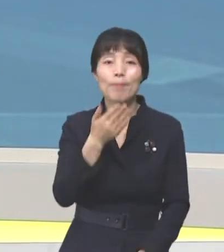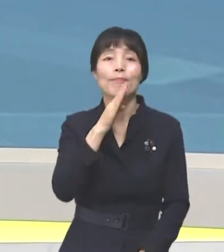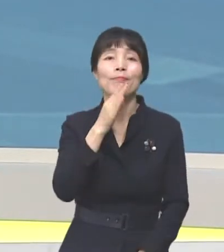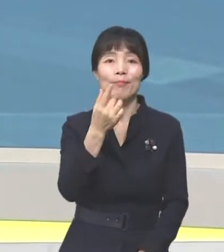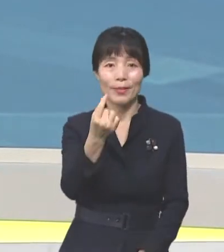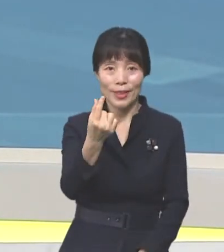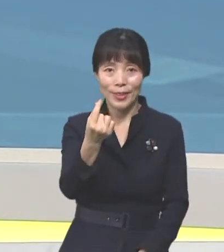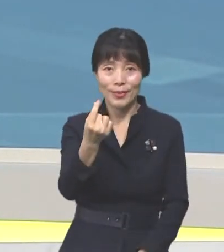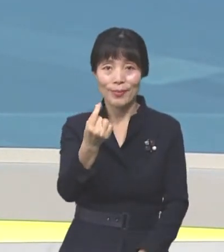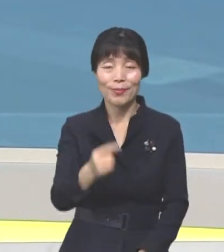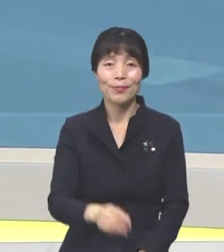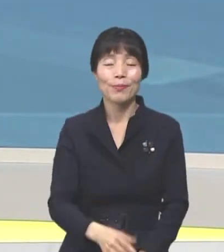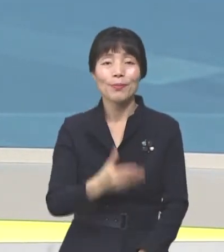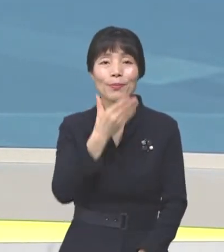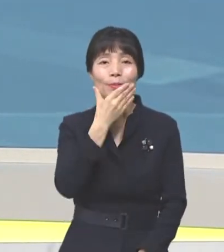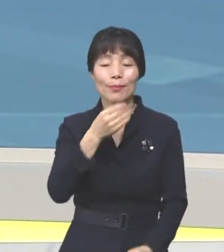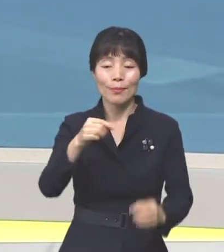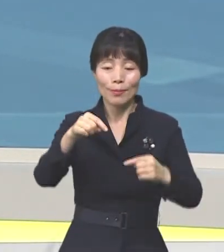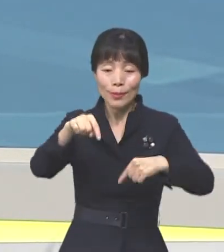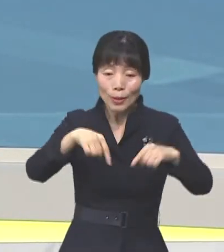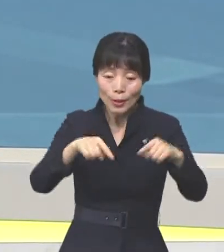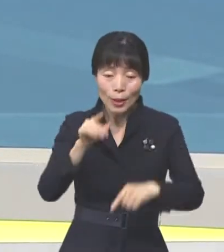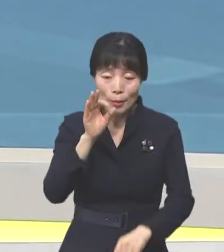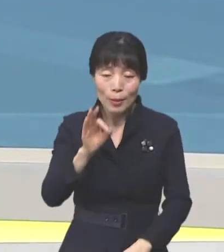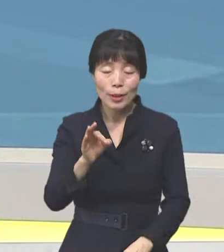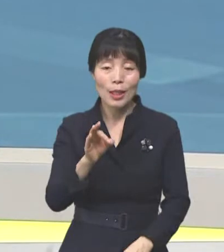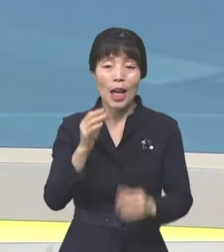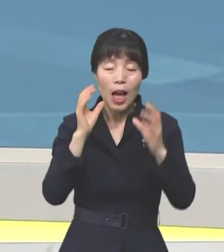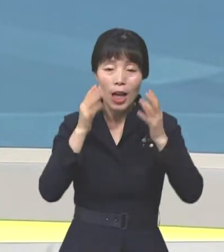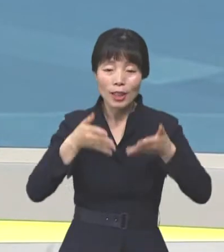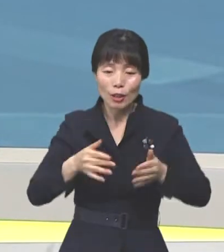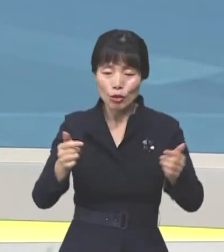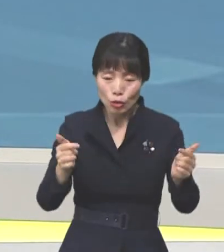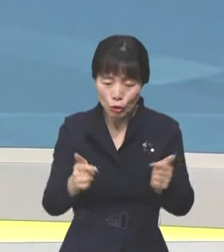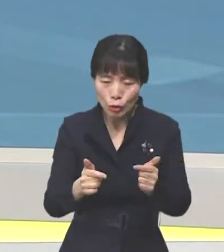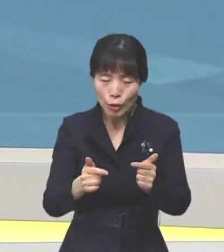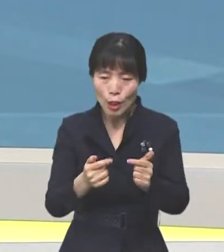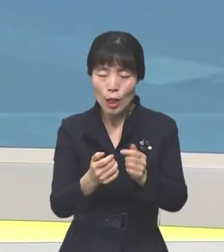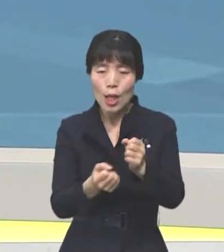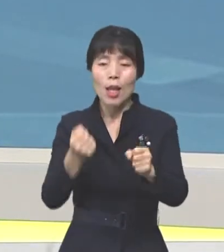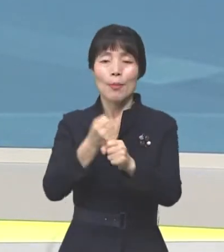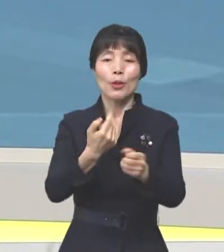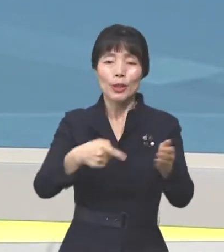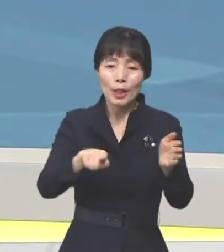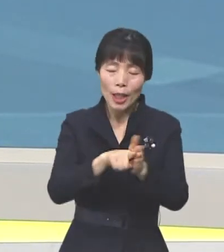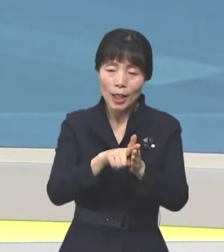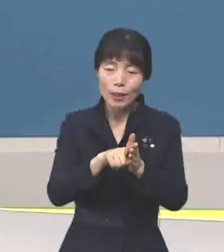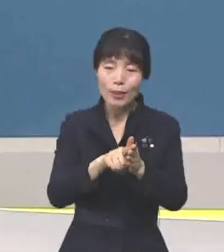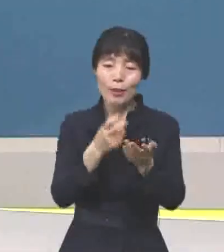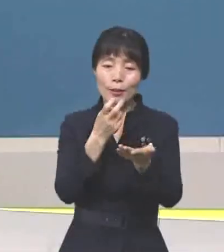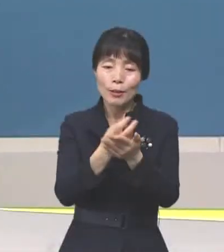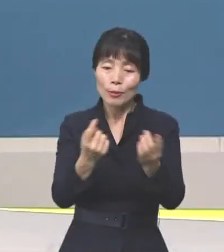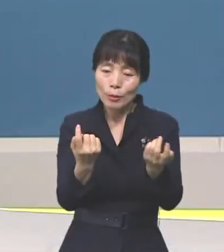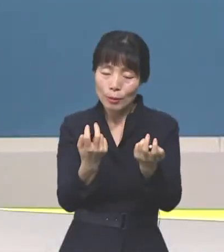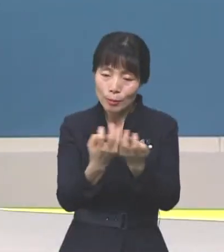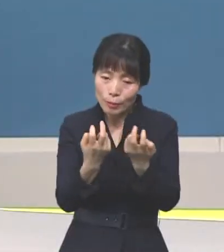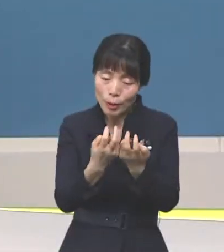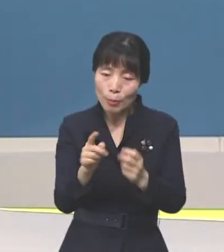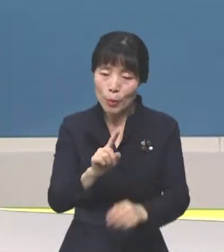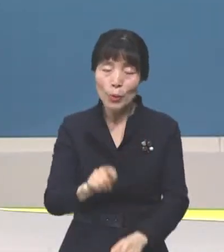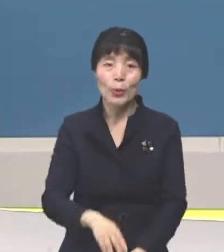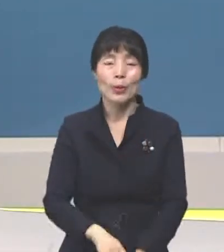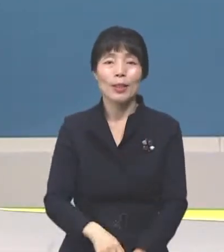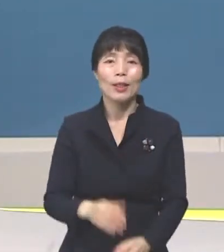맞습니다. 다음은 복지정책을 좀 들여다보겠습니다. 저출산 극복을 위한 보육지원체계가 개편된다고요? 네네. 부모와